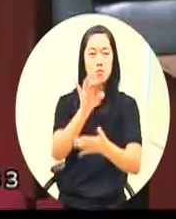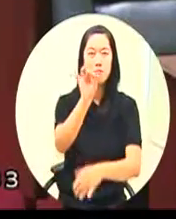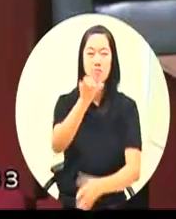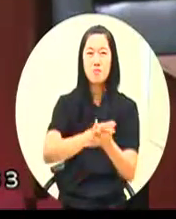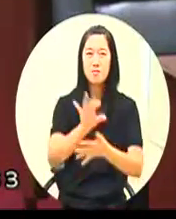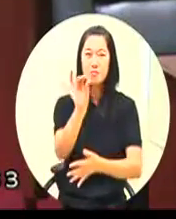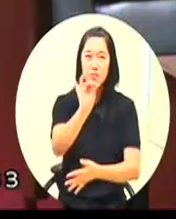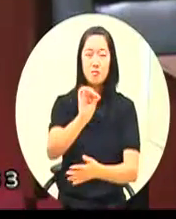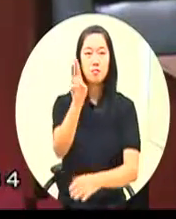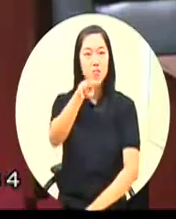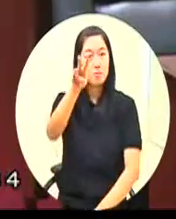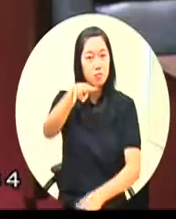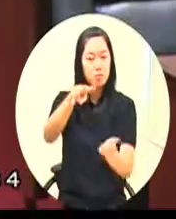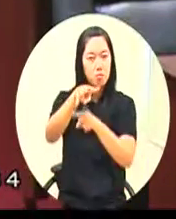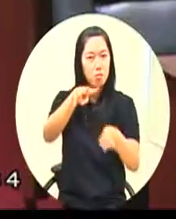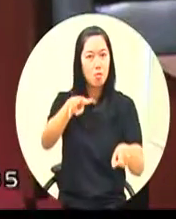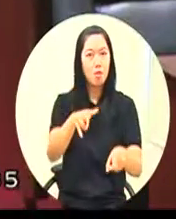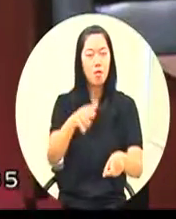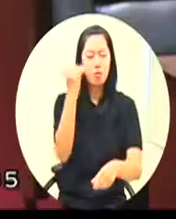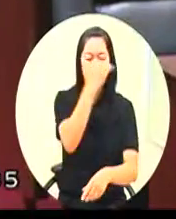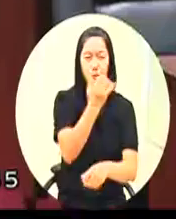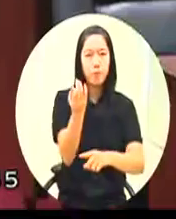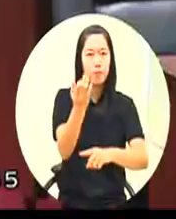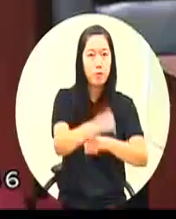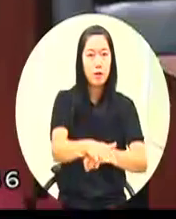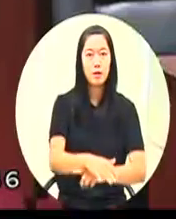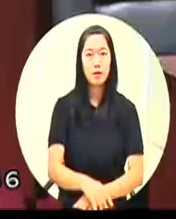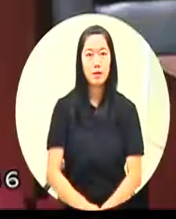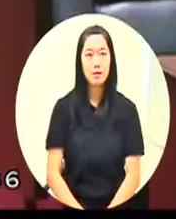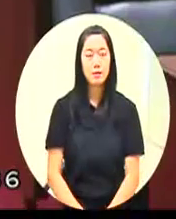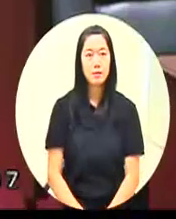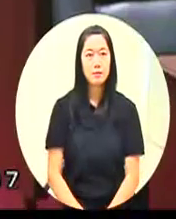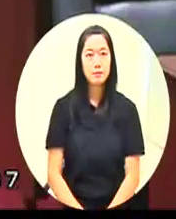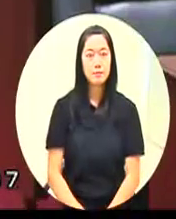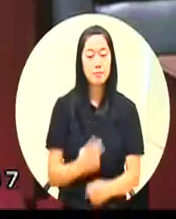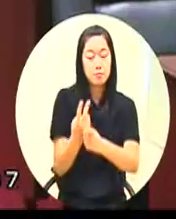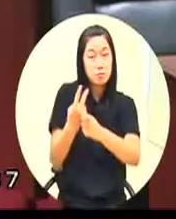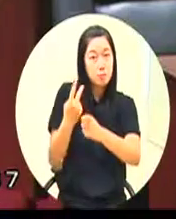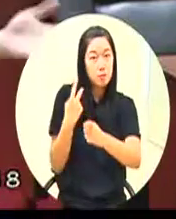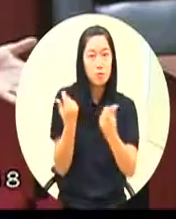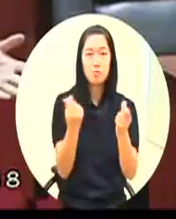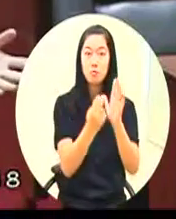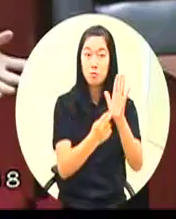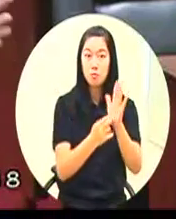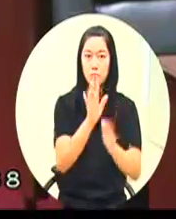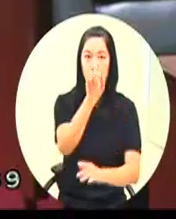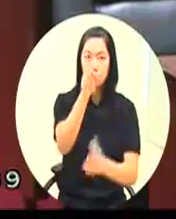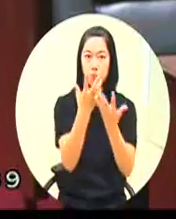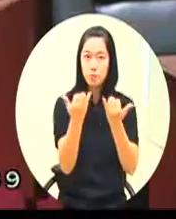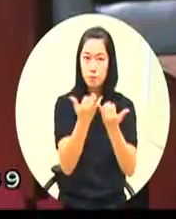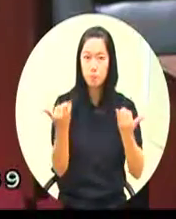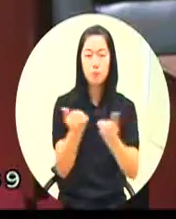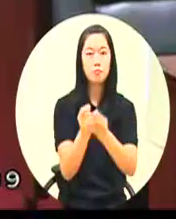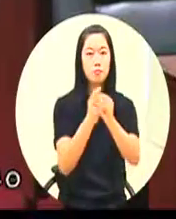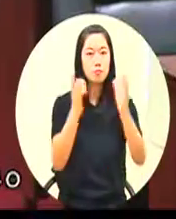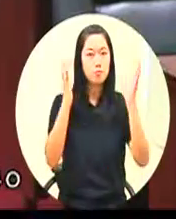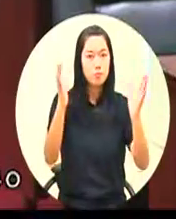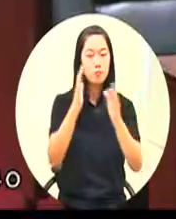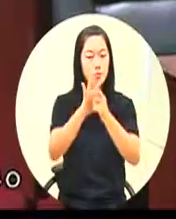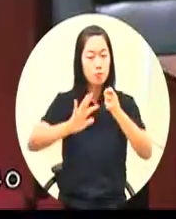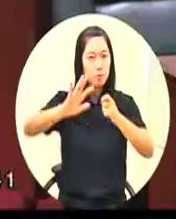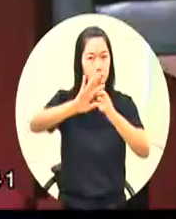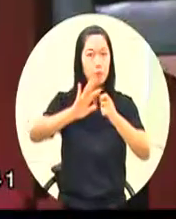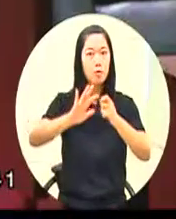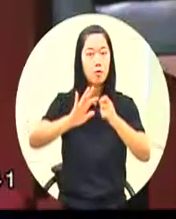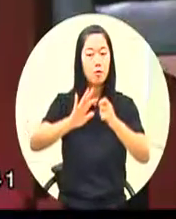心肌梗塞然后就挂了。那像以前年来讲，就一个学生在中正高工，那这两年还好，我们